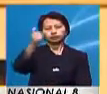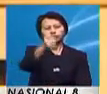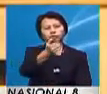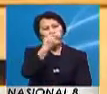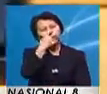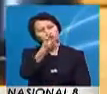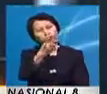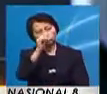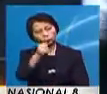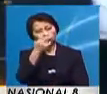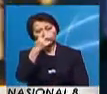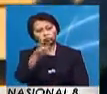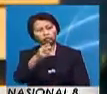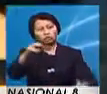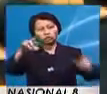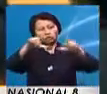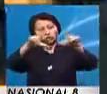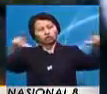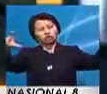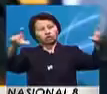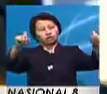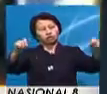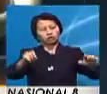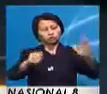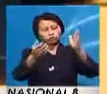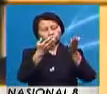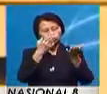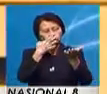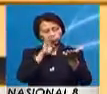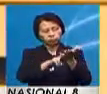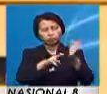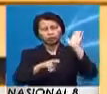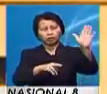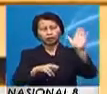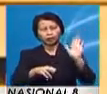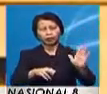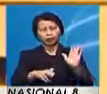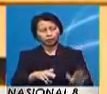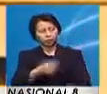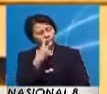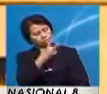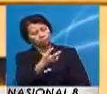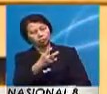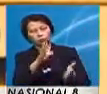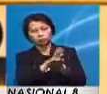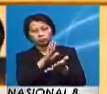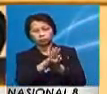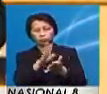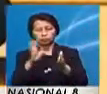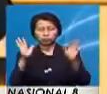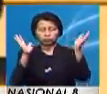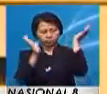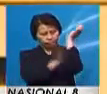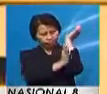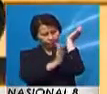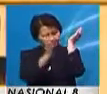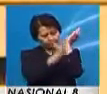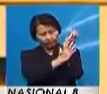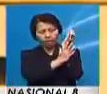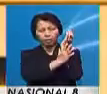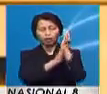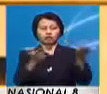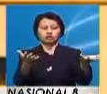masih dapat lihat banner yang gantung. Tidak diturunkan. Kita juga nampak poster